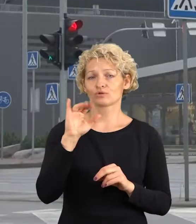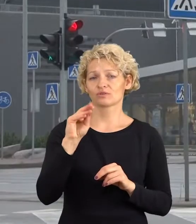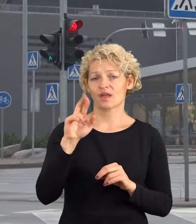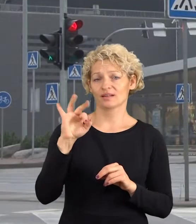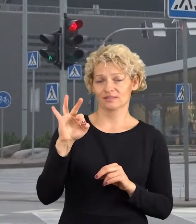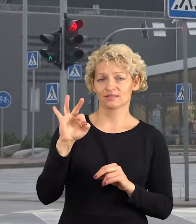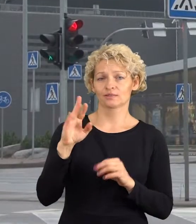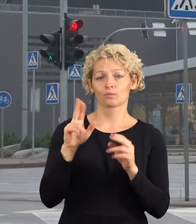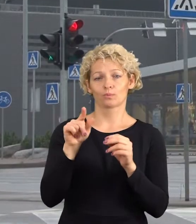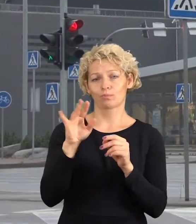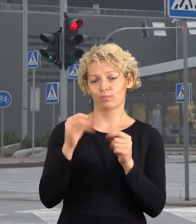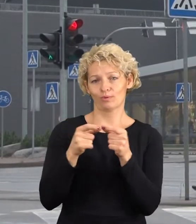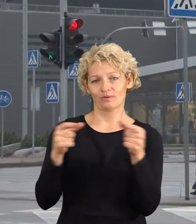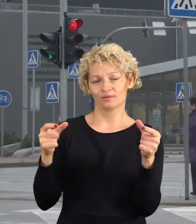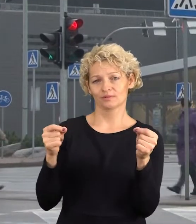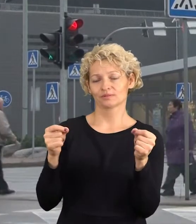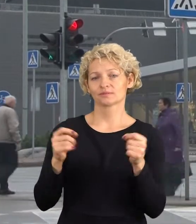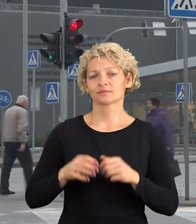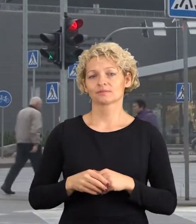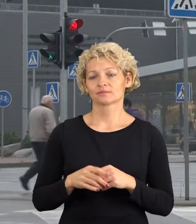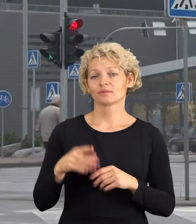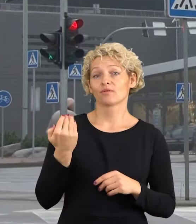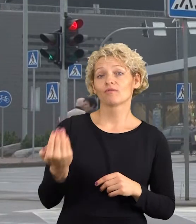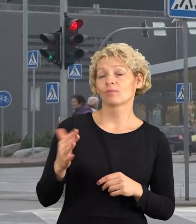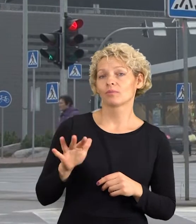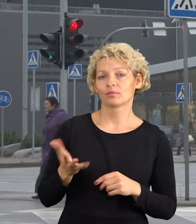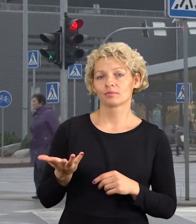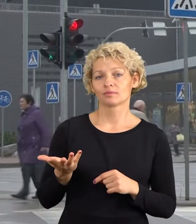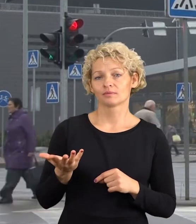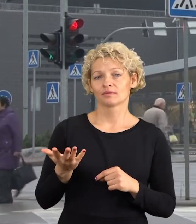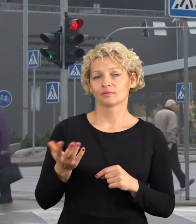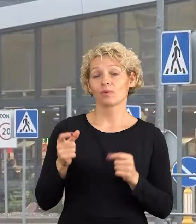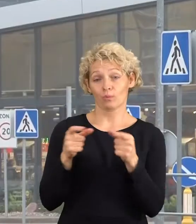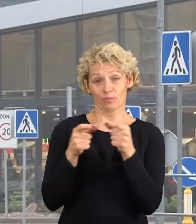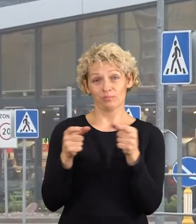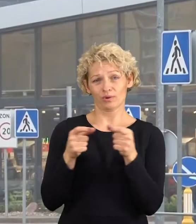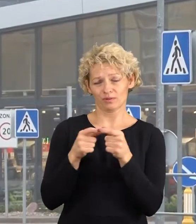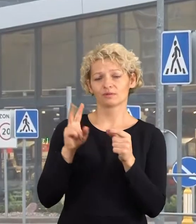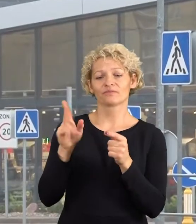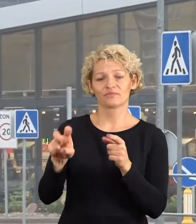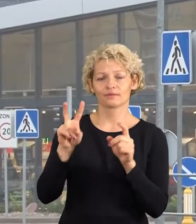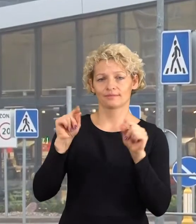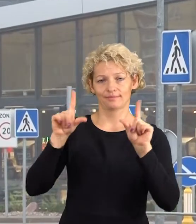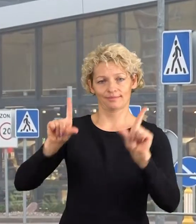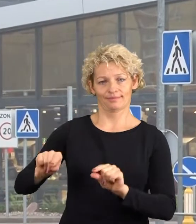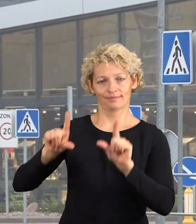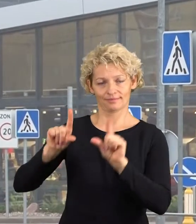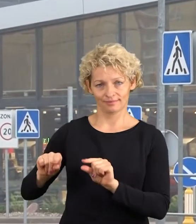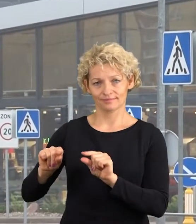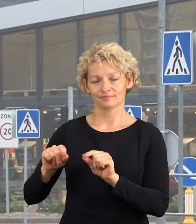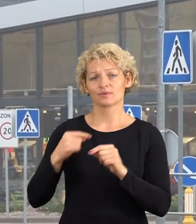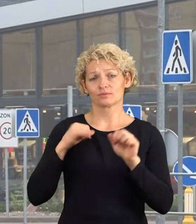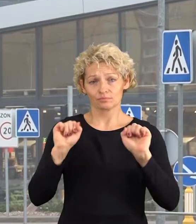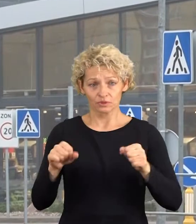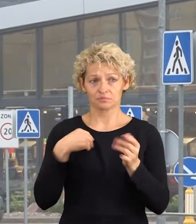dalintis subsidijuojamus maisto kuponus apsipirkti mažose parduotuvėse. Tokios sistemos esmė – specialūs